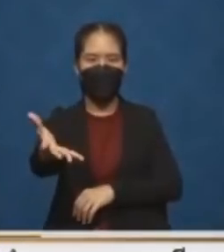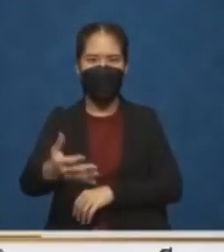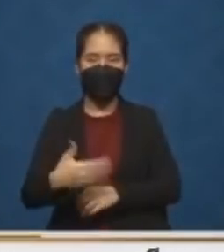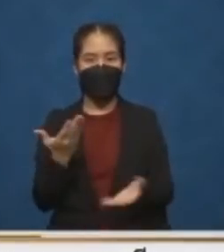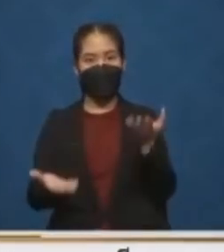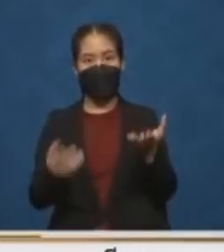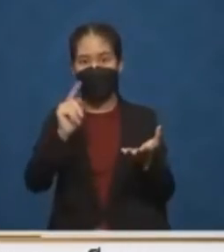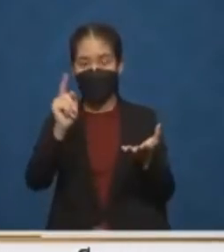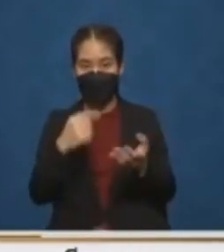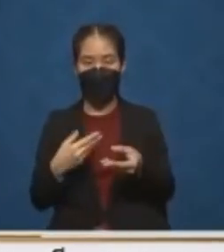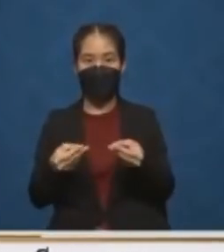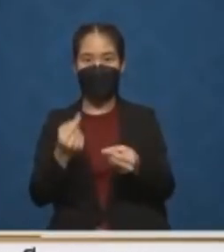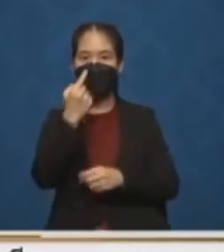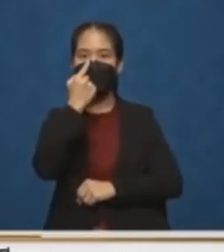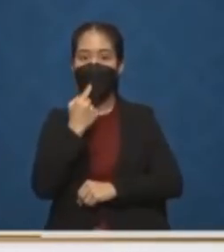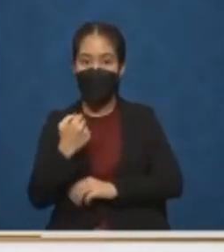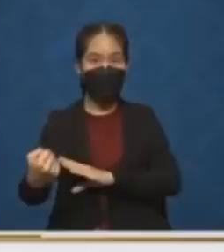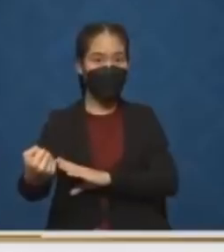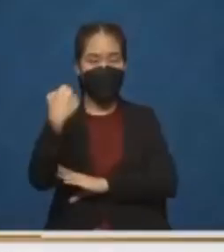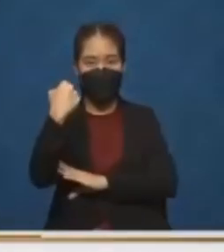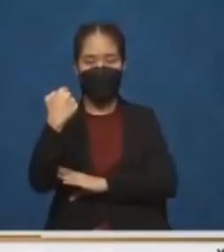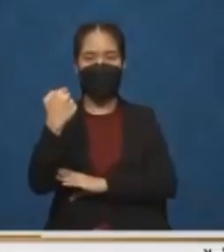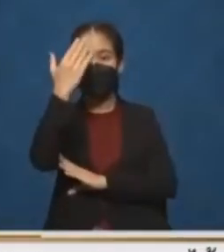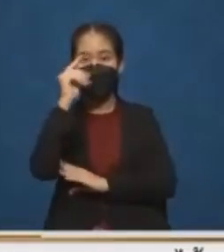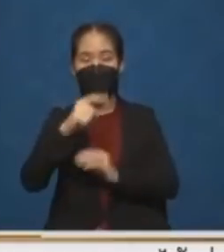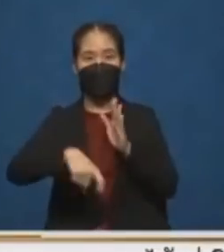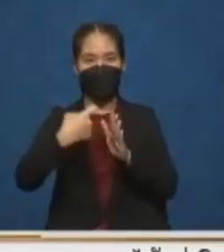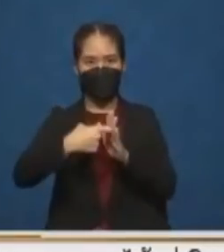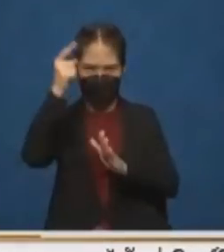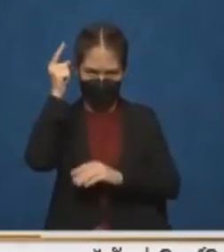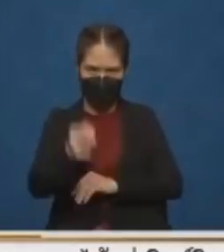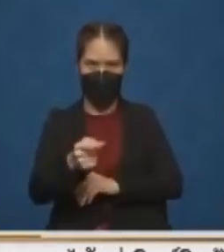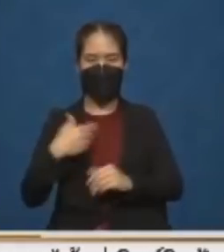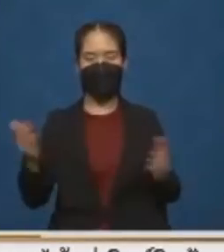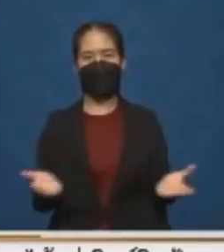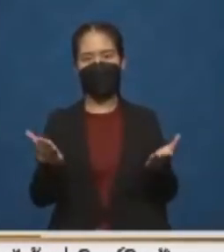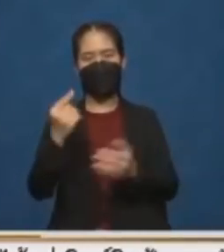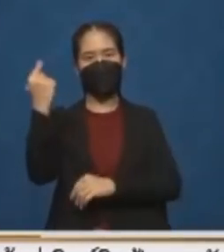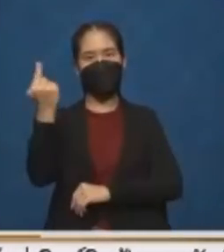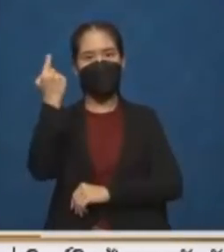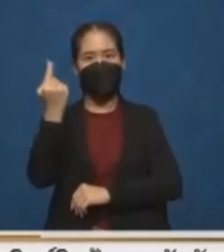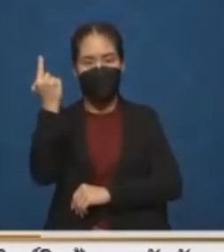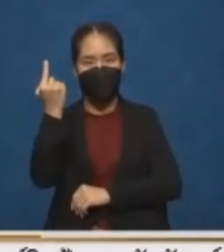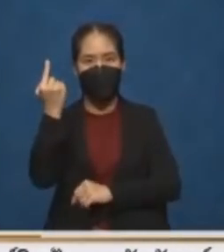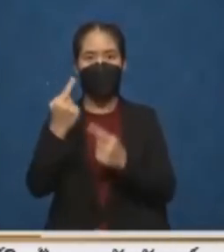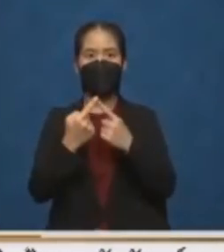ที่มีสีแดงเข้มเป็พื้นที่ทมีการต้องสนบสนนใเรื่องการทองเที่ยวกับไมได้รบการฉีดแบบเล